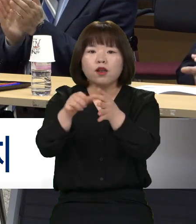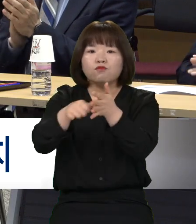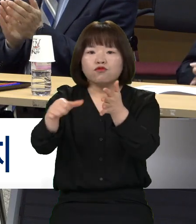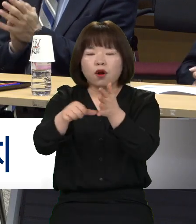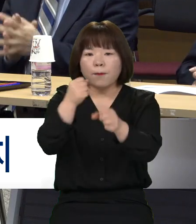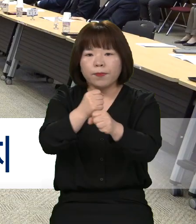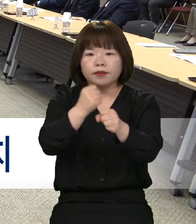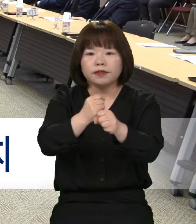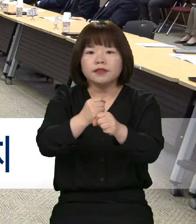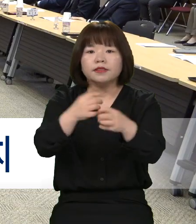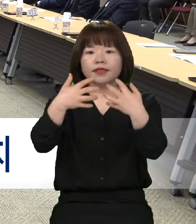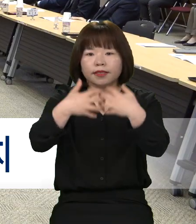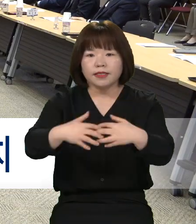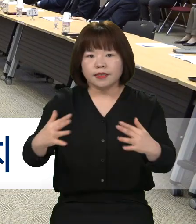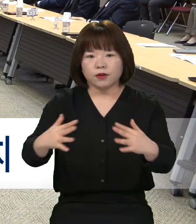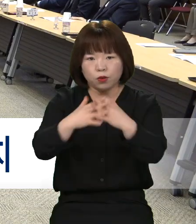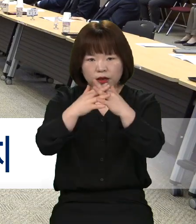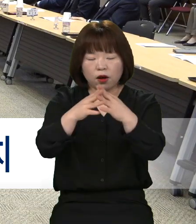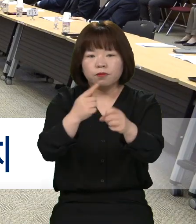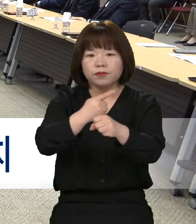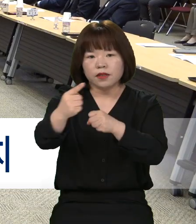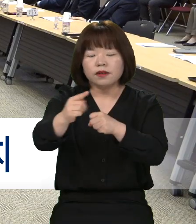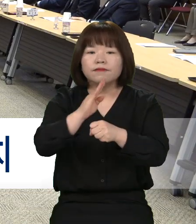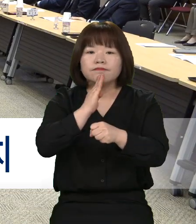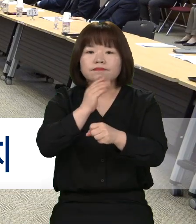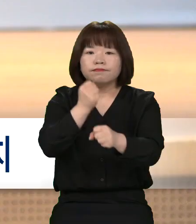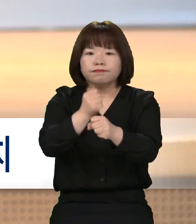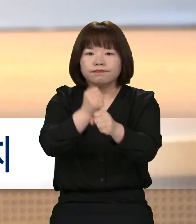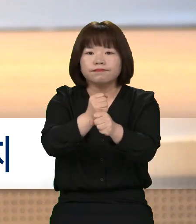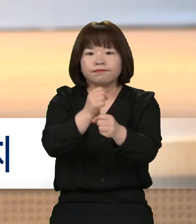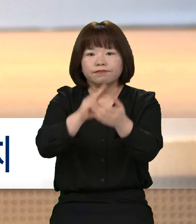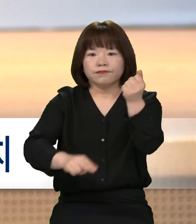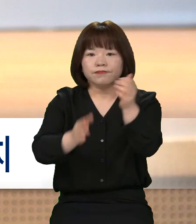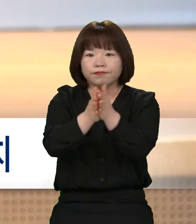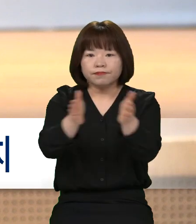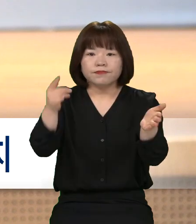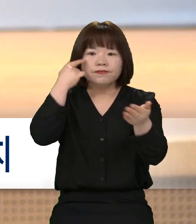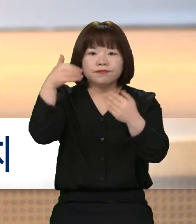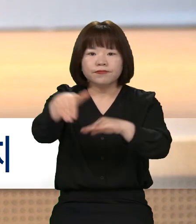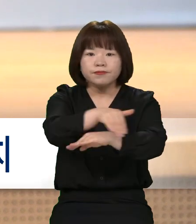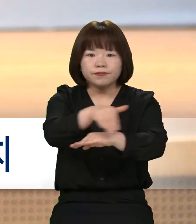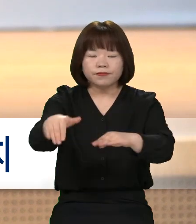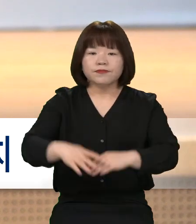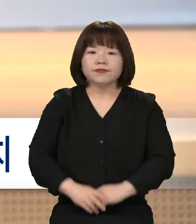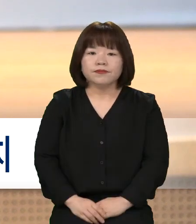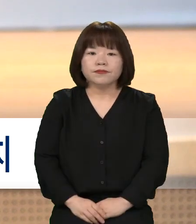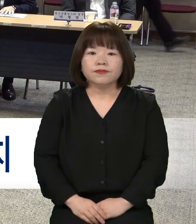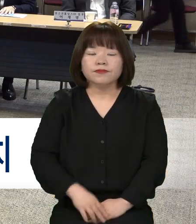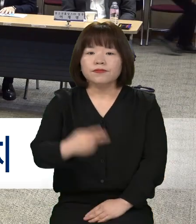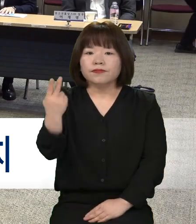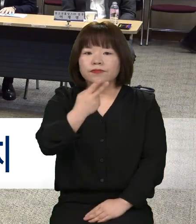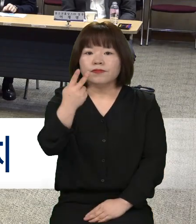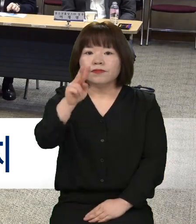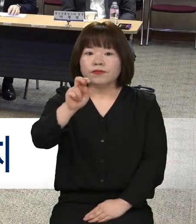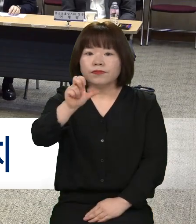1단계 생산 설비를 착공해 내년에 본격 생산 판매를 시작할 계획입니다 이후